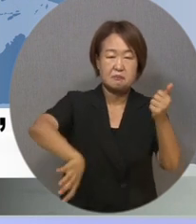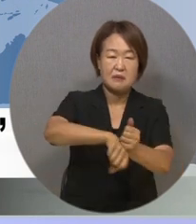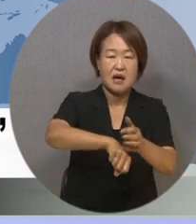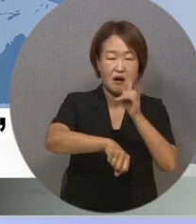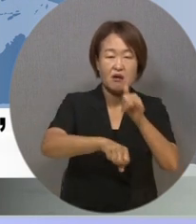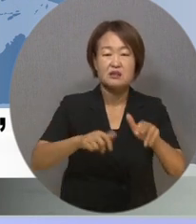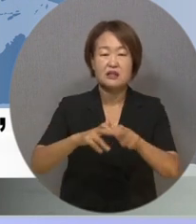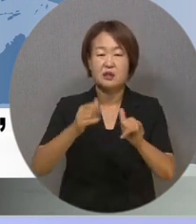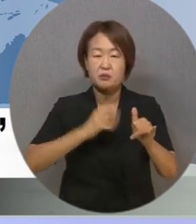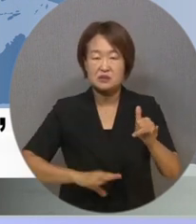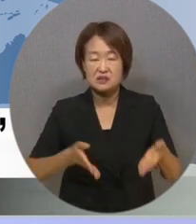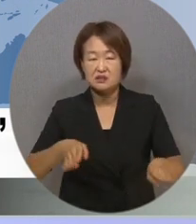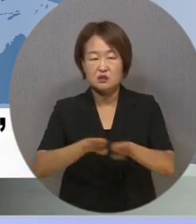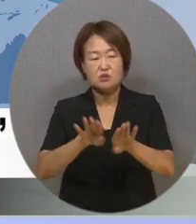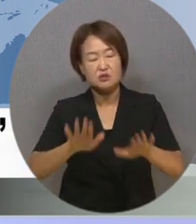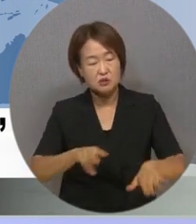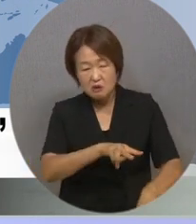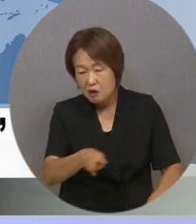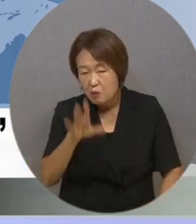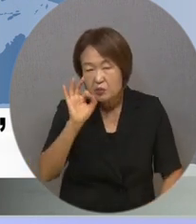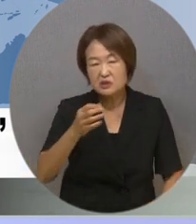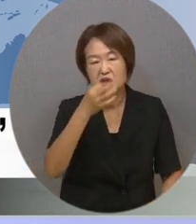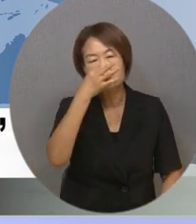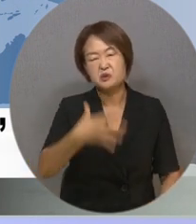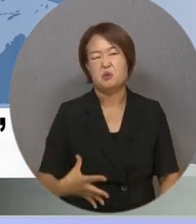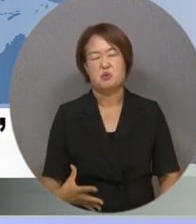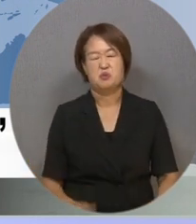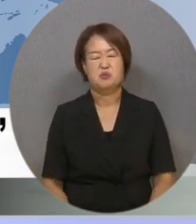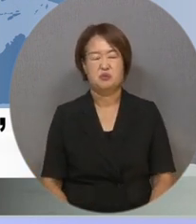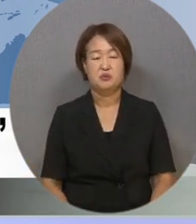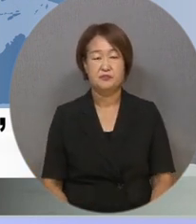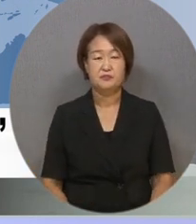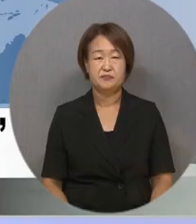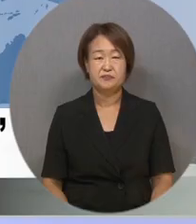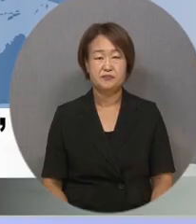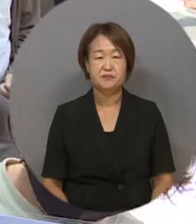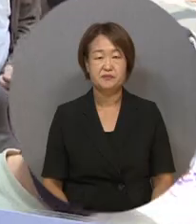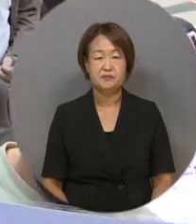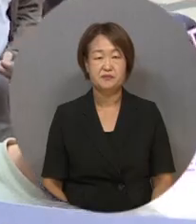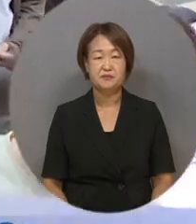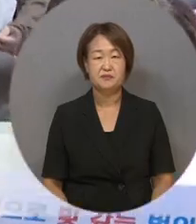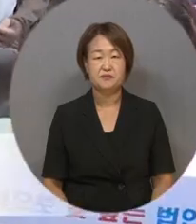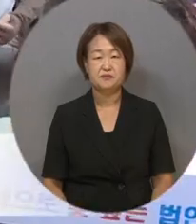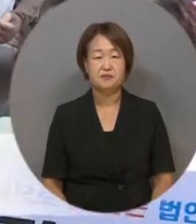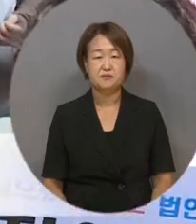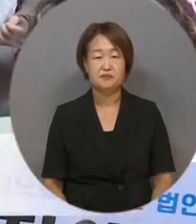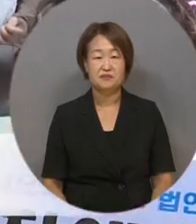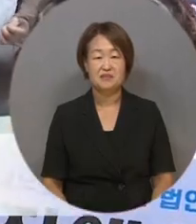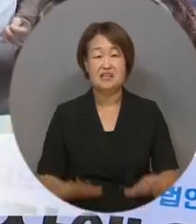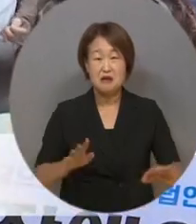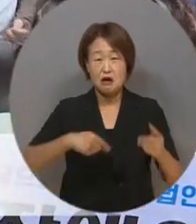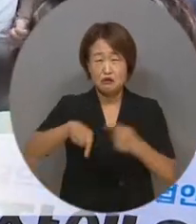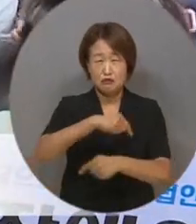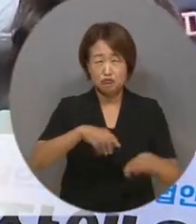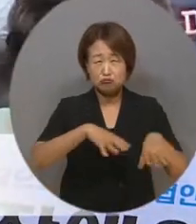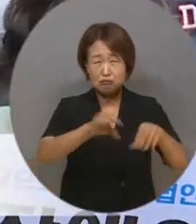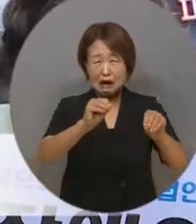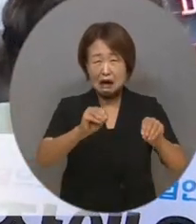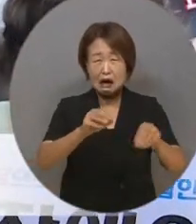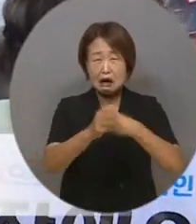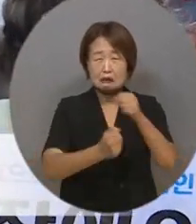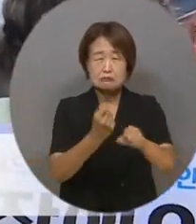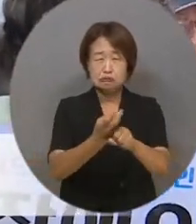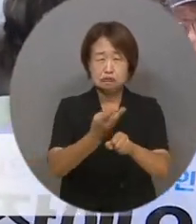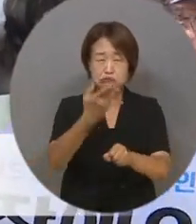장애인 복지시설들도 위기에 처했습니다. 박성용 기자입니다. 이번 운영중단 사태로 인해